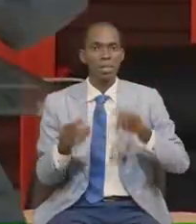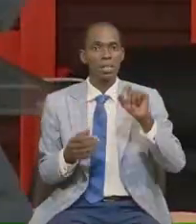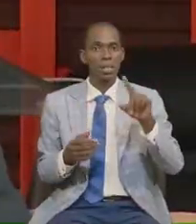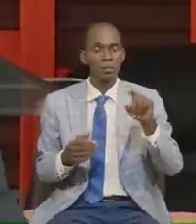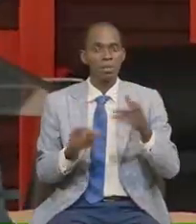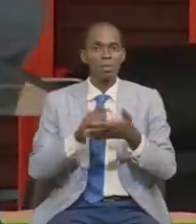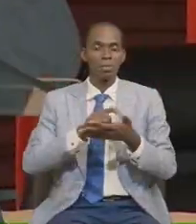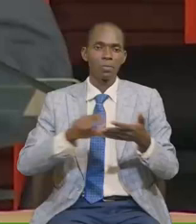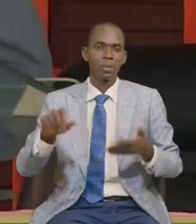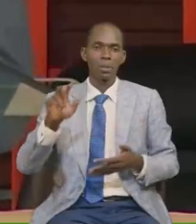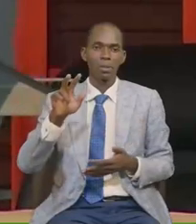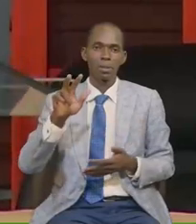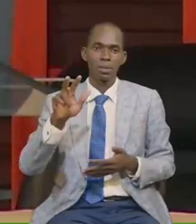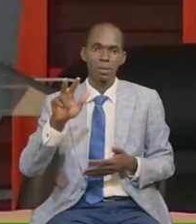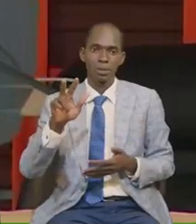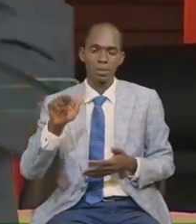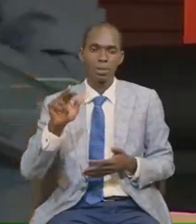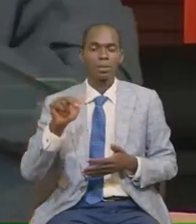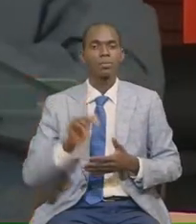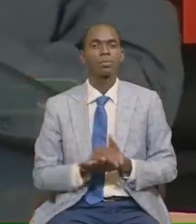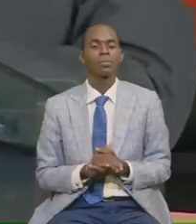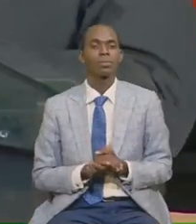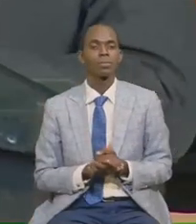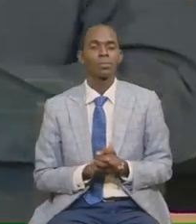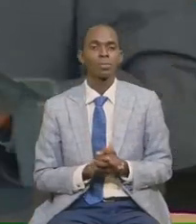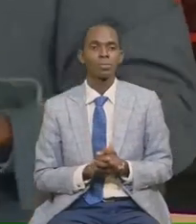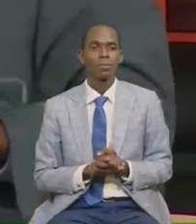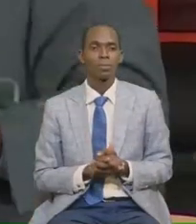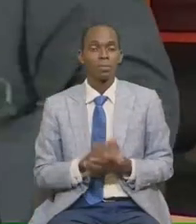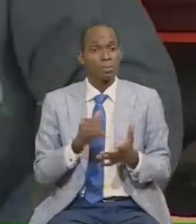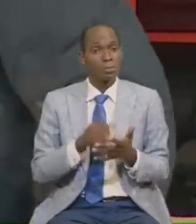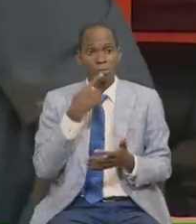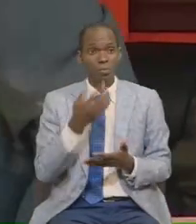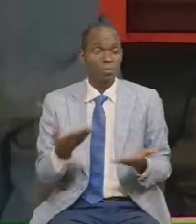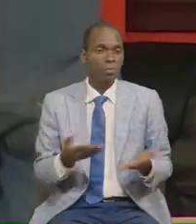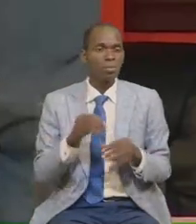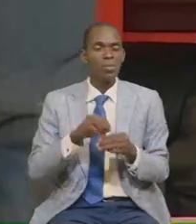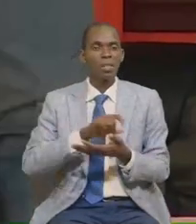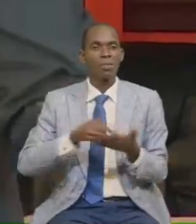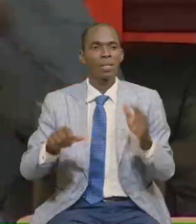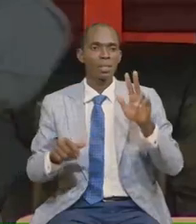11, verset 13. Verset 13 dit,